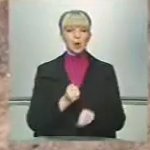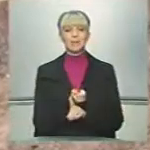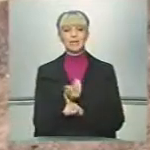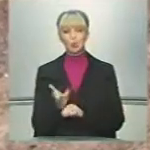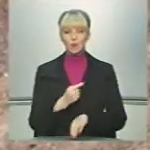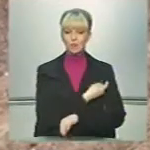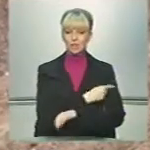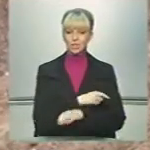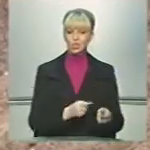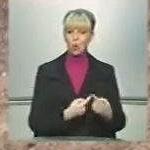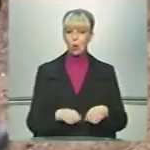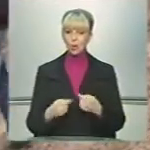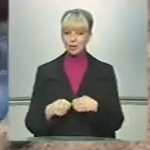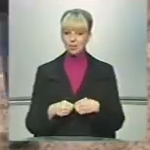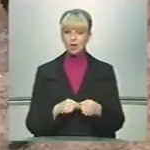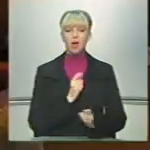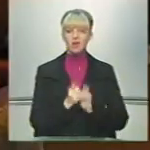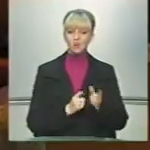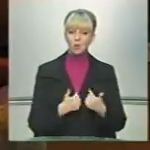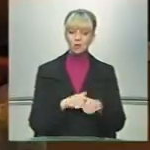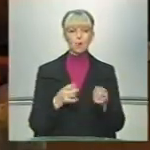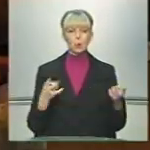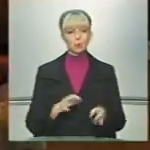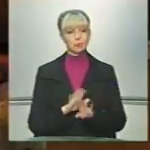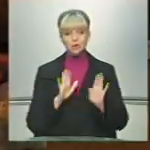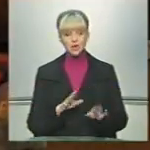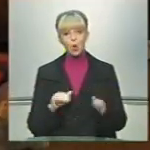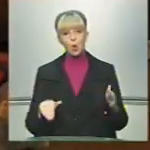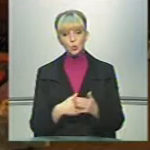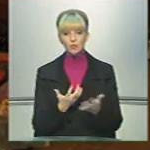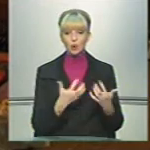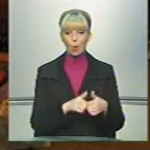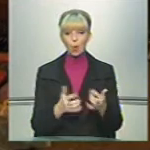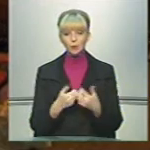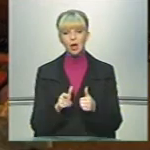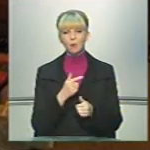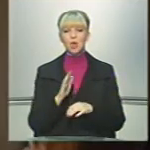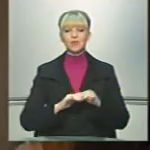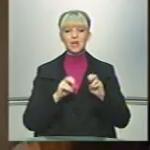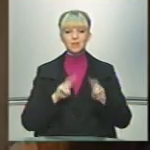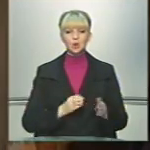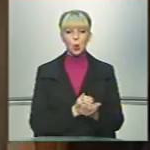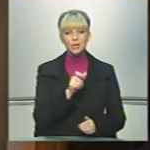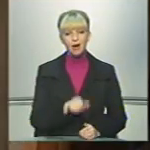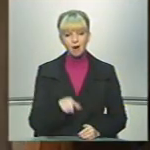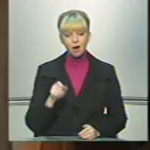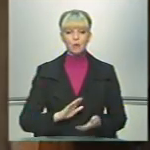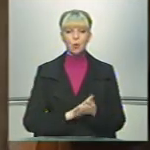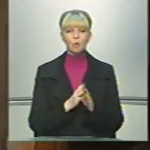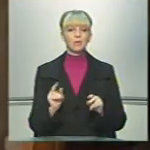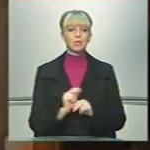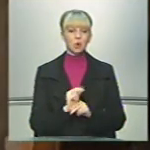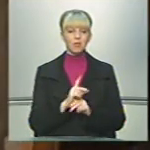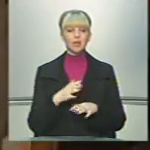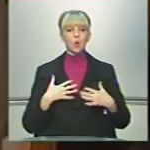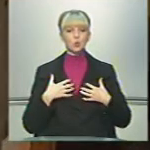кількох медичних об'єктів. Адже реформа галузі потребує не лише оновлення обладнання чи кваліфікованих кадрів, а й умов лікування